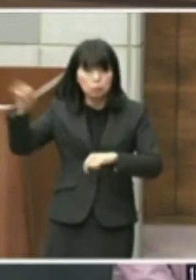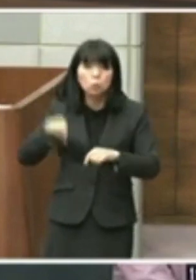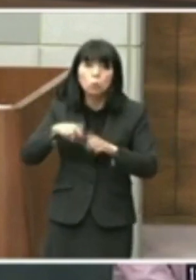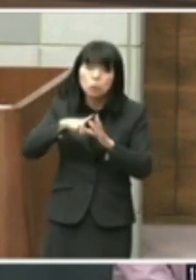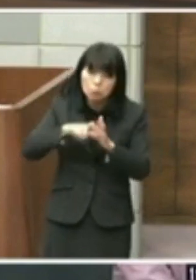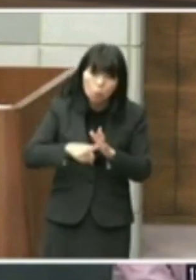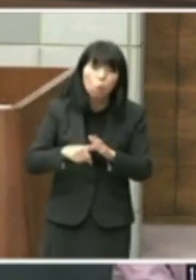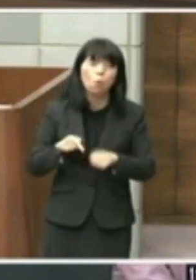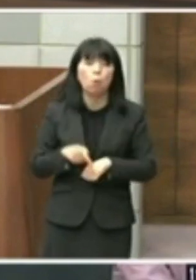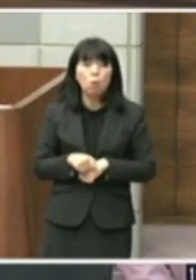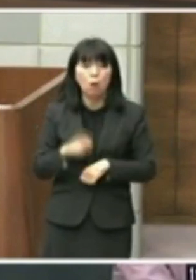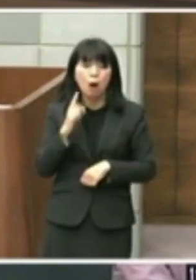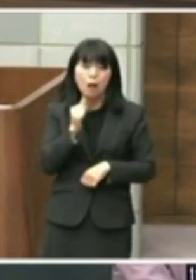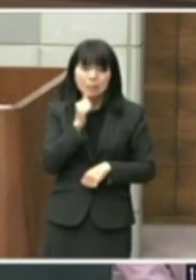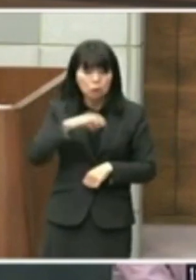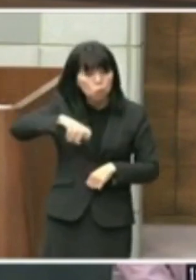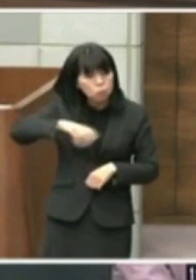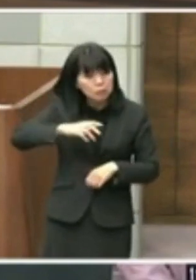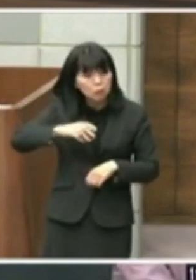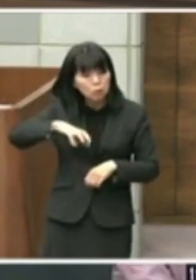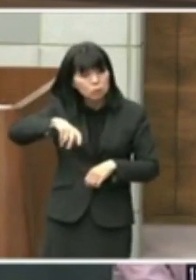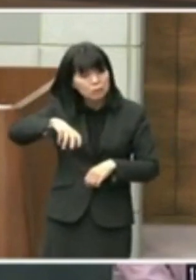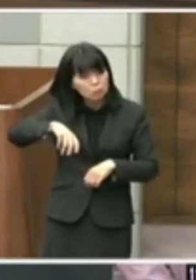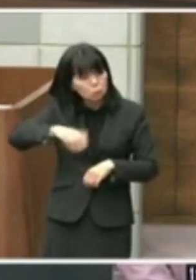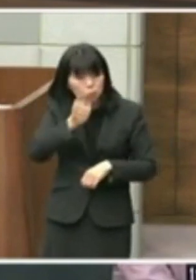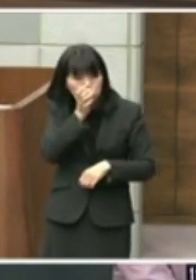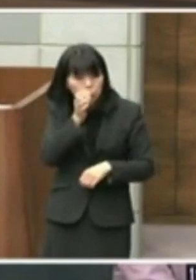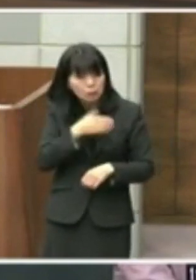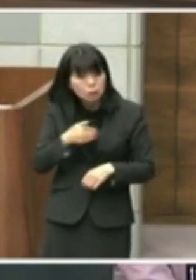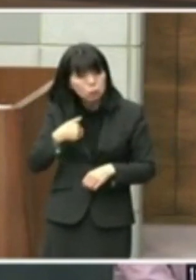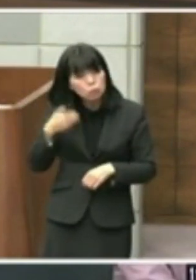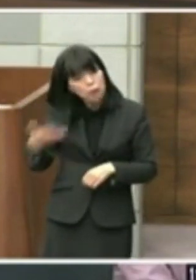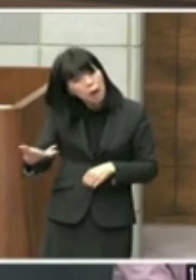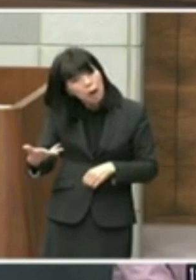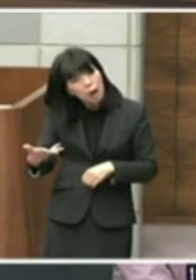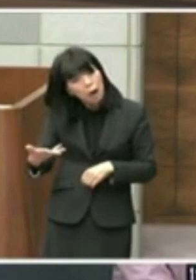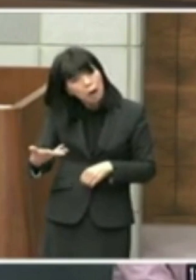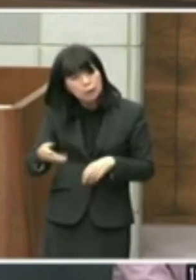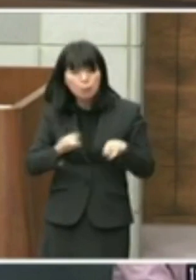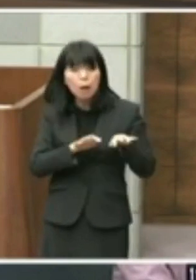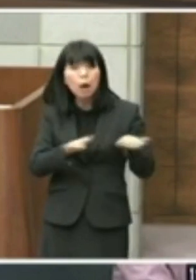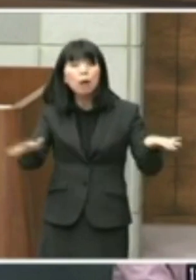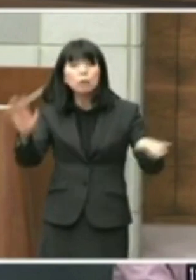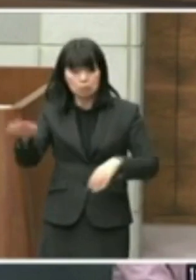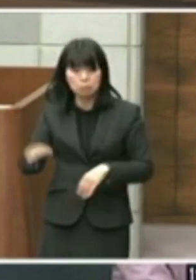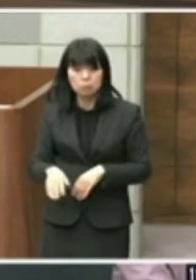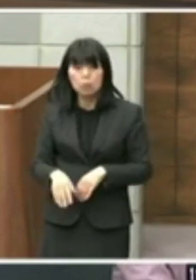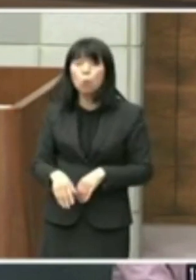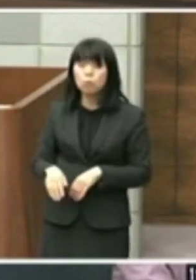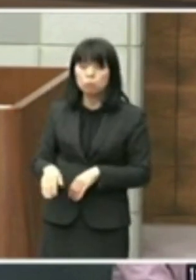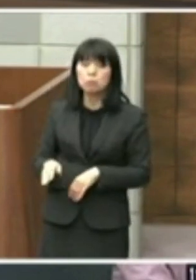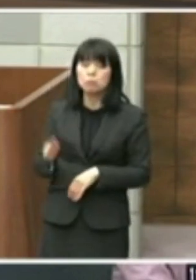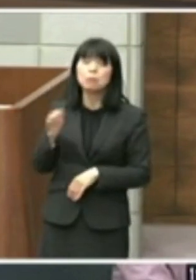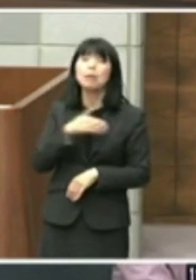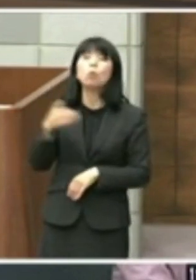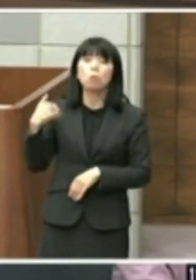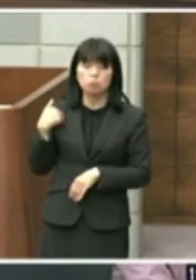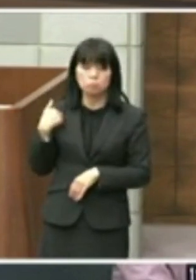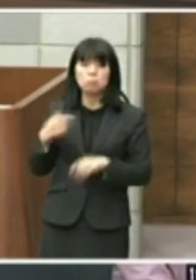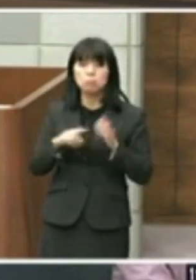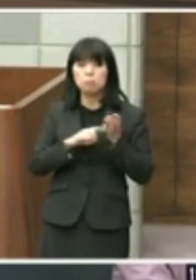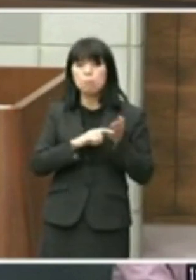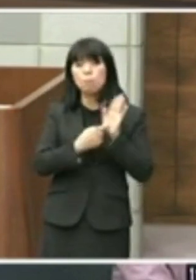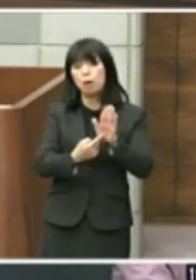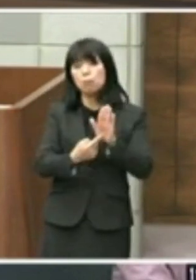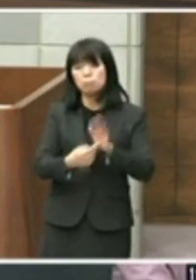も、明石の水道水は大丈夫かということでなりました。で、大丈夫やというところできっちりやっていただい